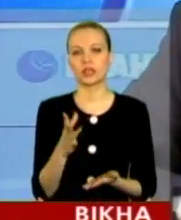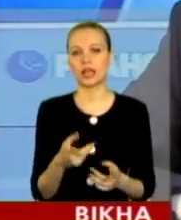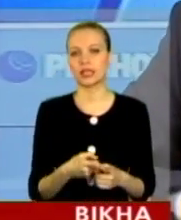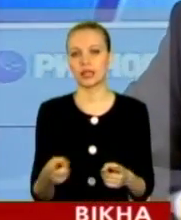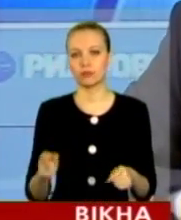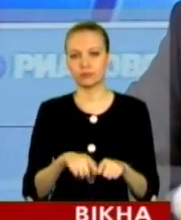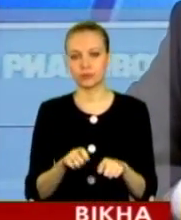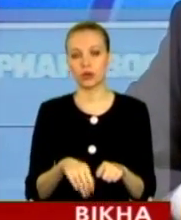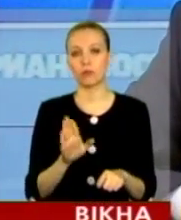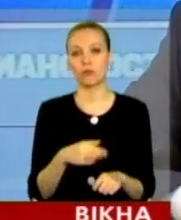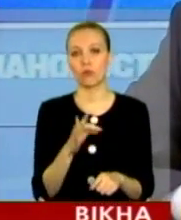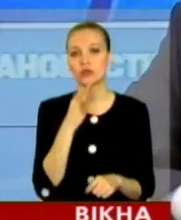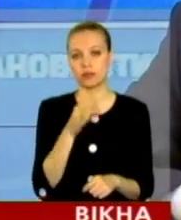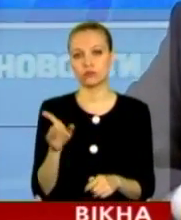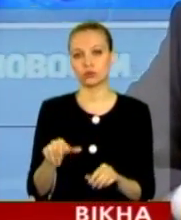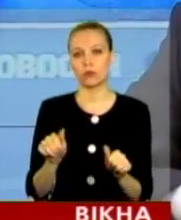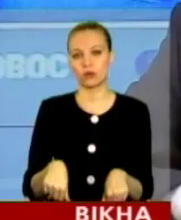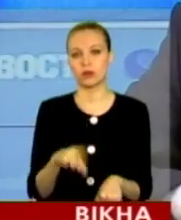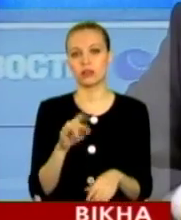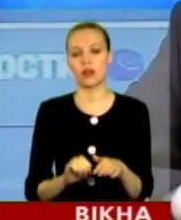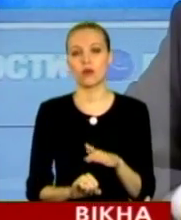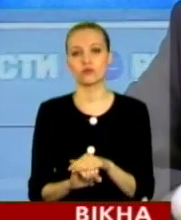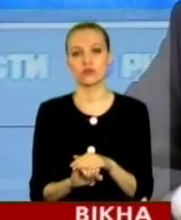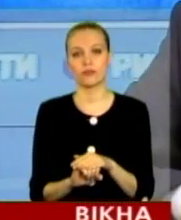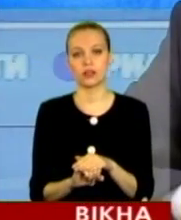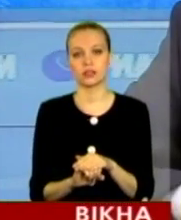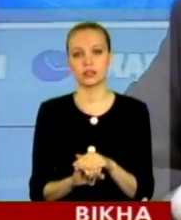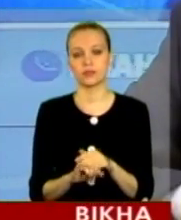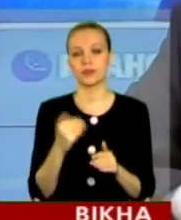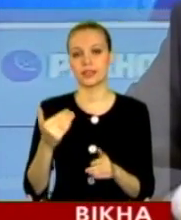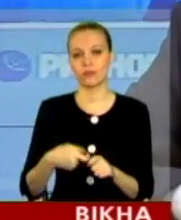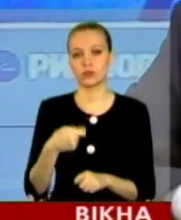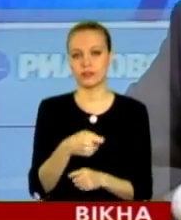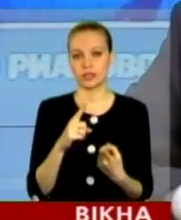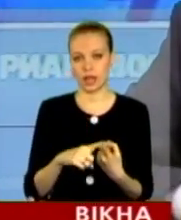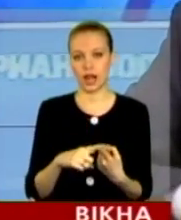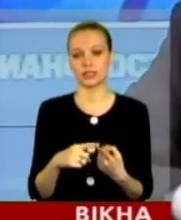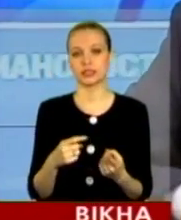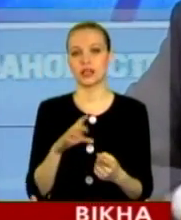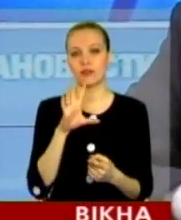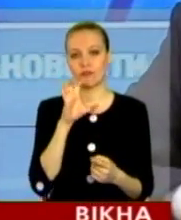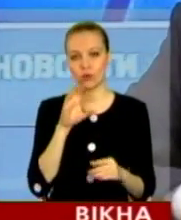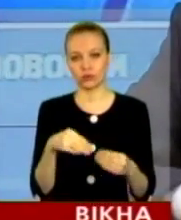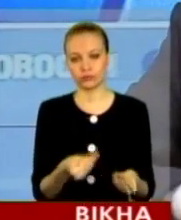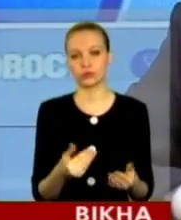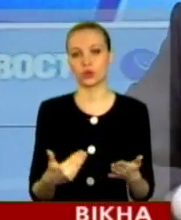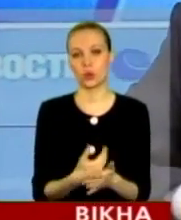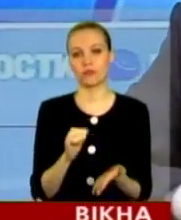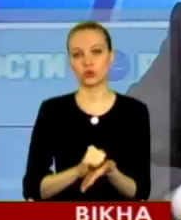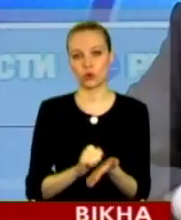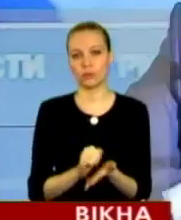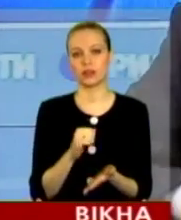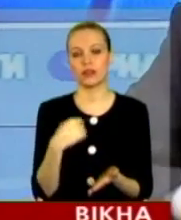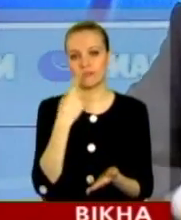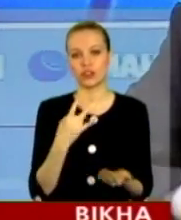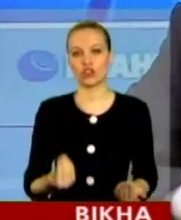процедуры. По заявлению ему будет оформляться на основании его заявления раз, представление фотографии, новый документ, вид на